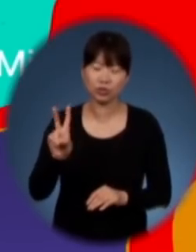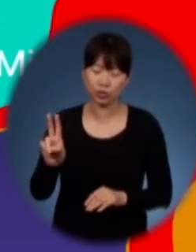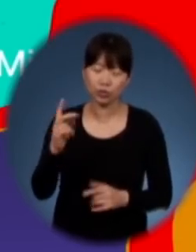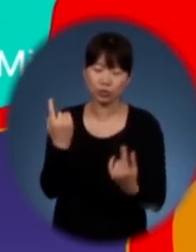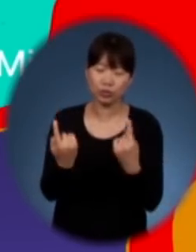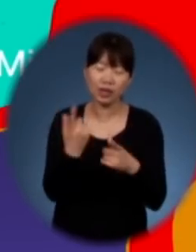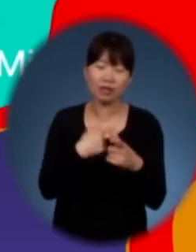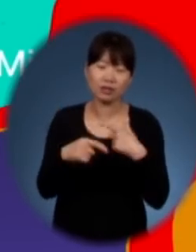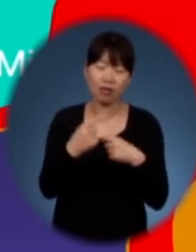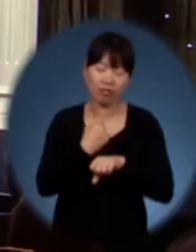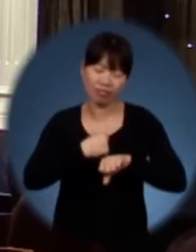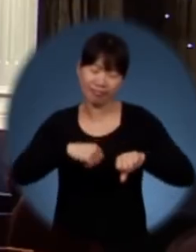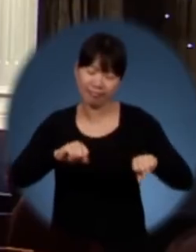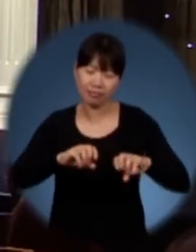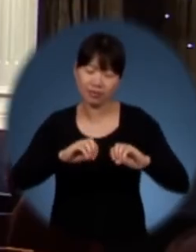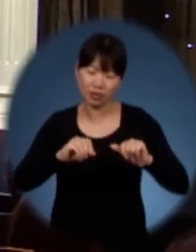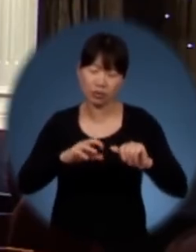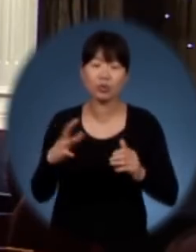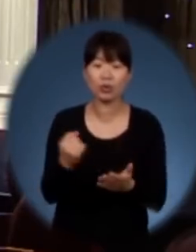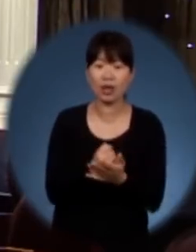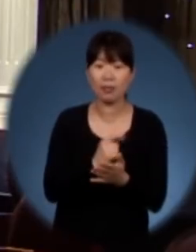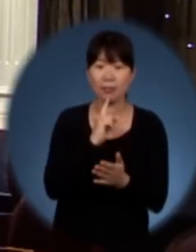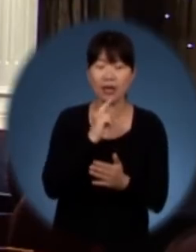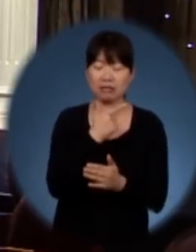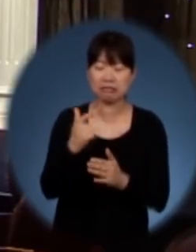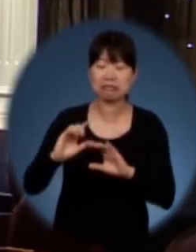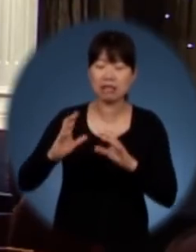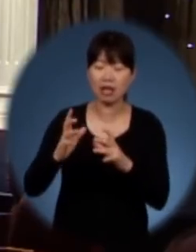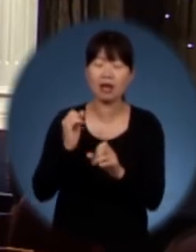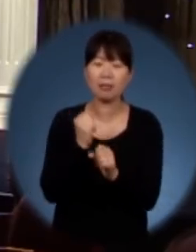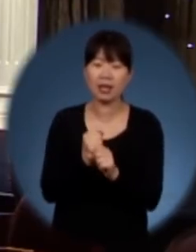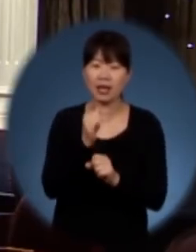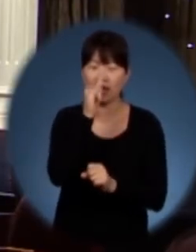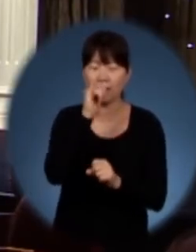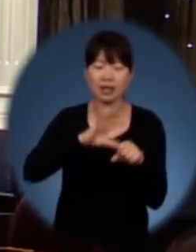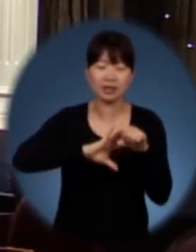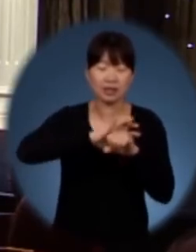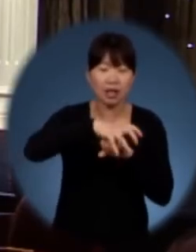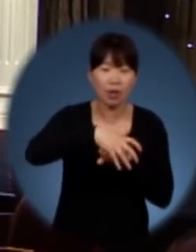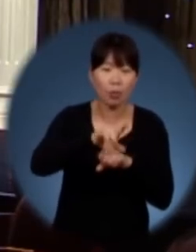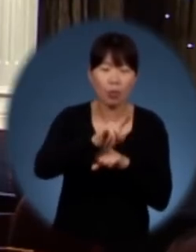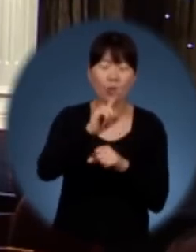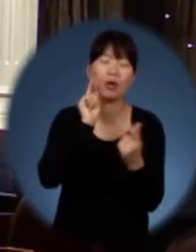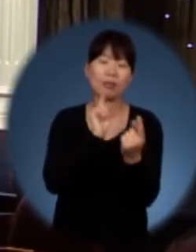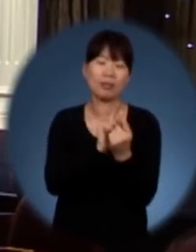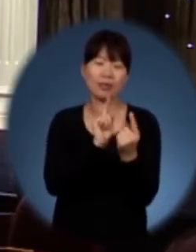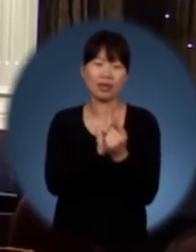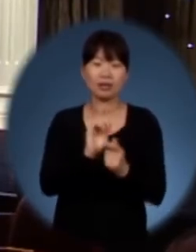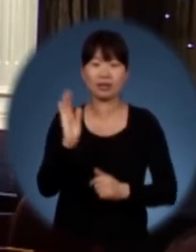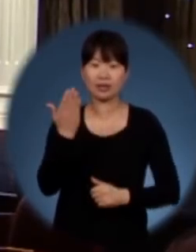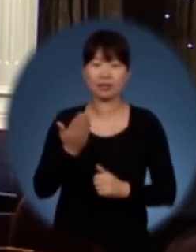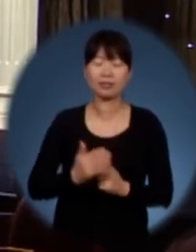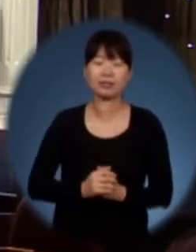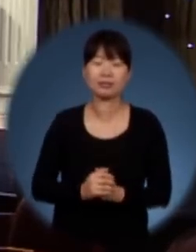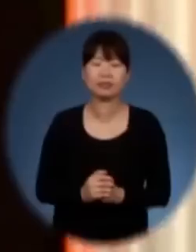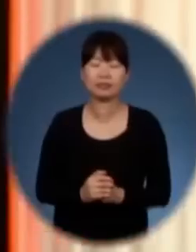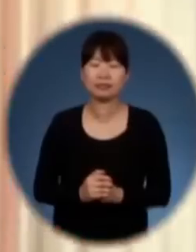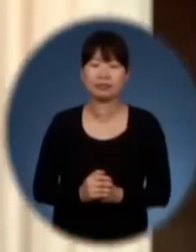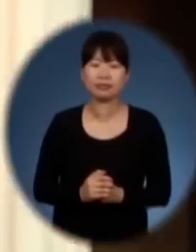영토를 가지게 되었다는 것입니다 그대한 제국이 되었다는 것이죠 세계를 만나게 되었다는